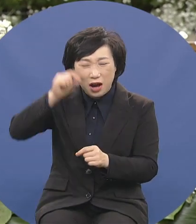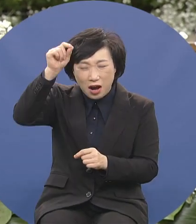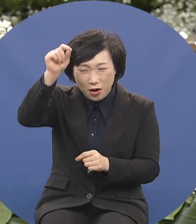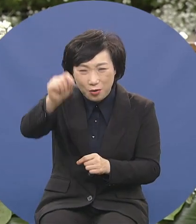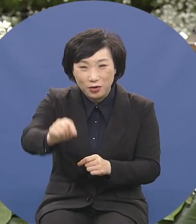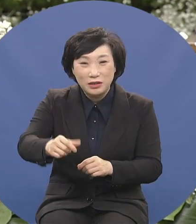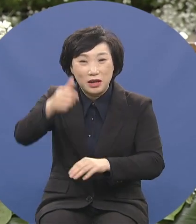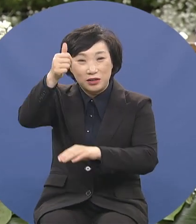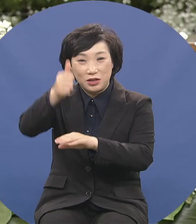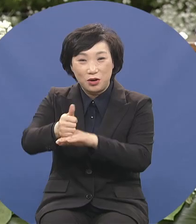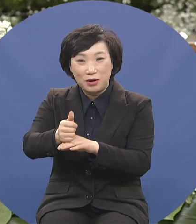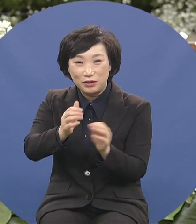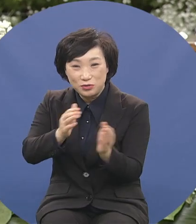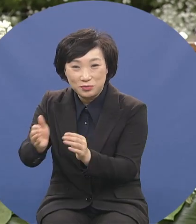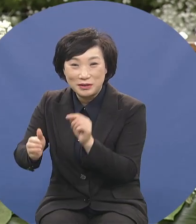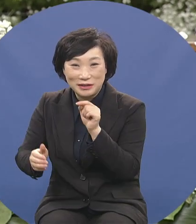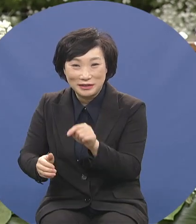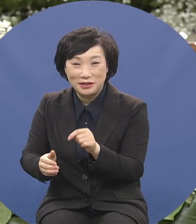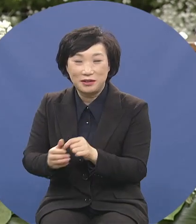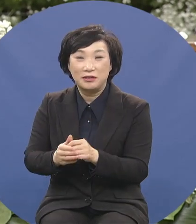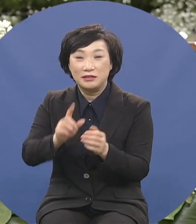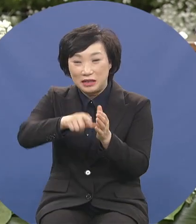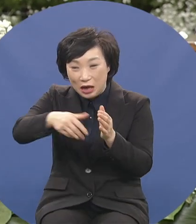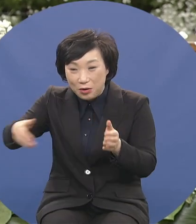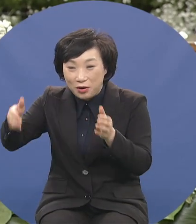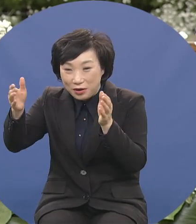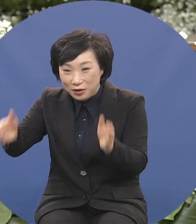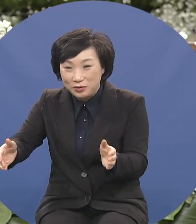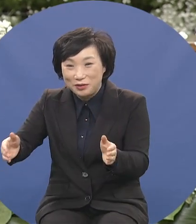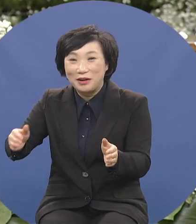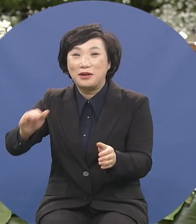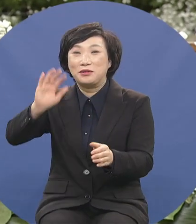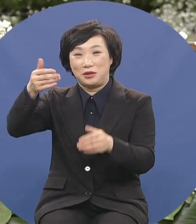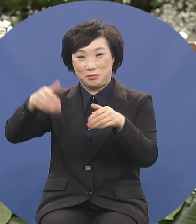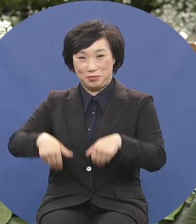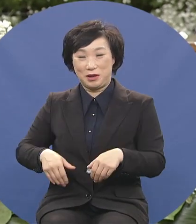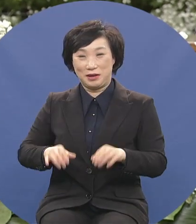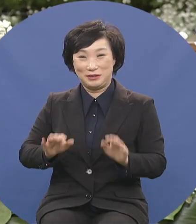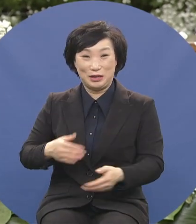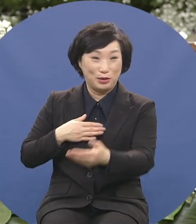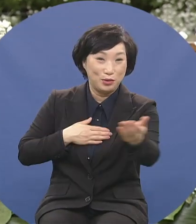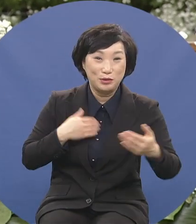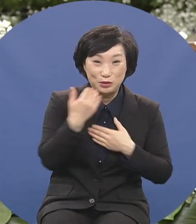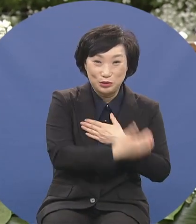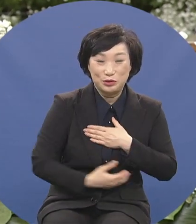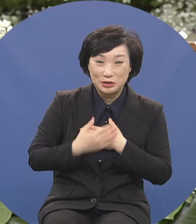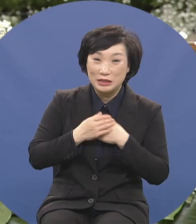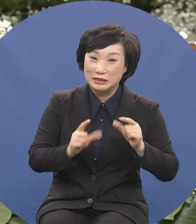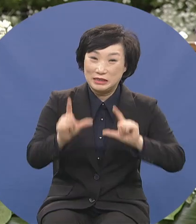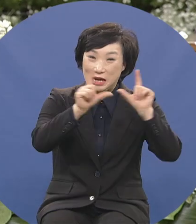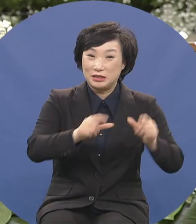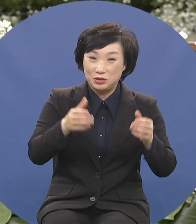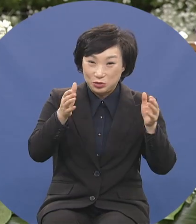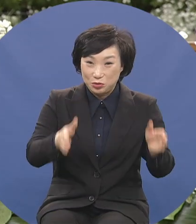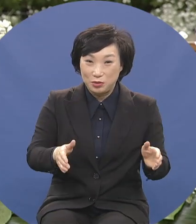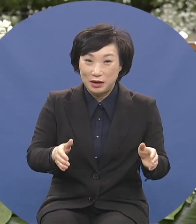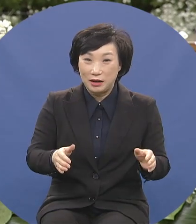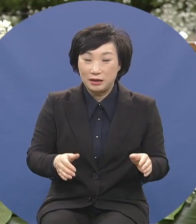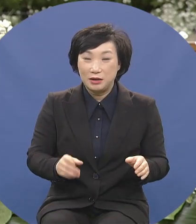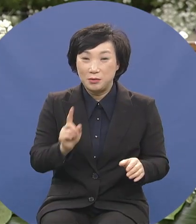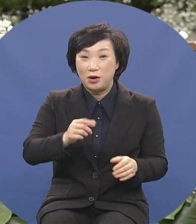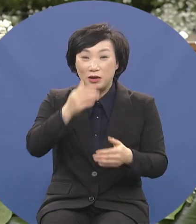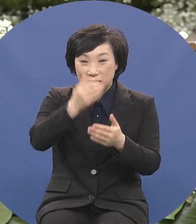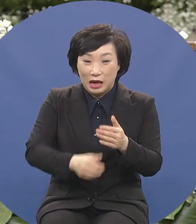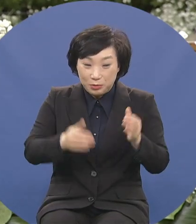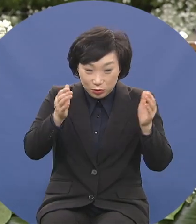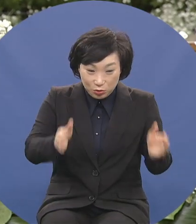영원한 작품을 만드는 세월이 돼야 합니다. 근데 육신이 사는 동안,